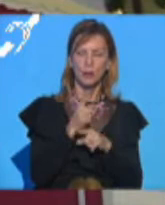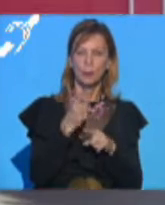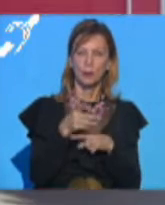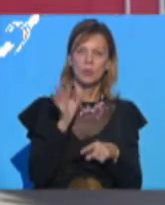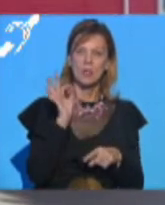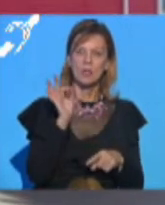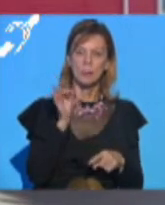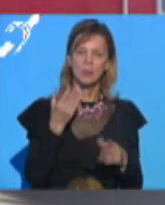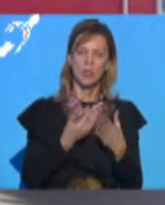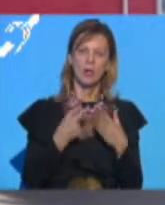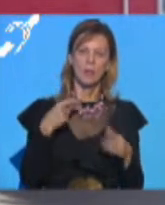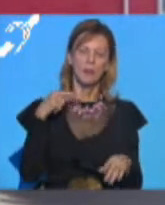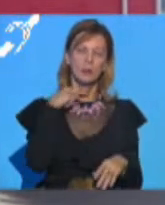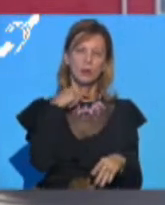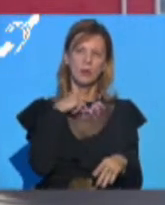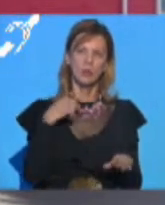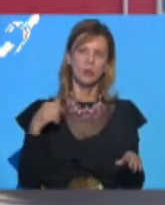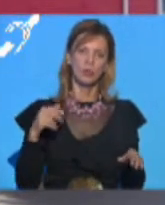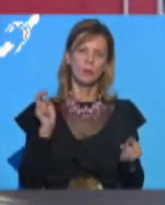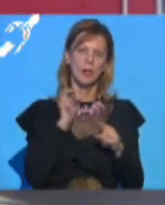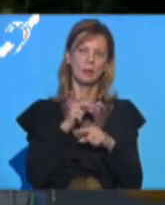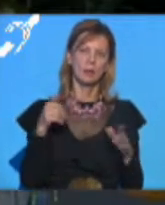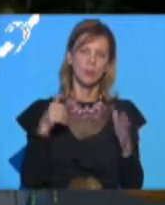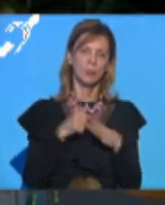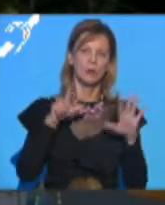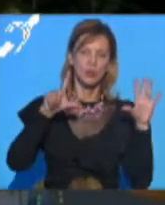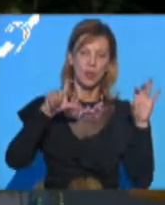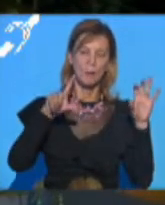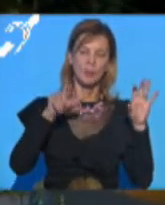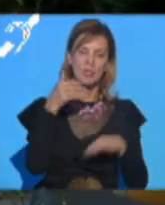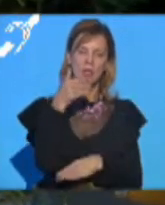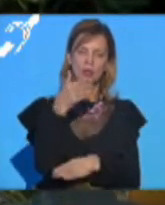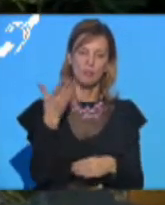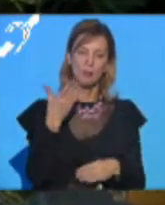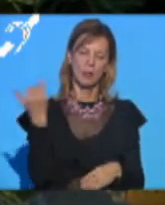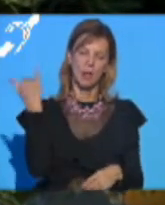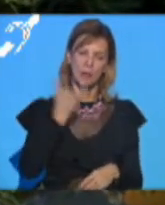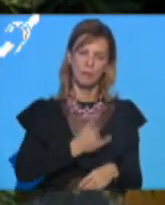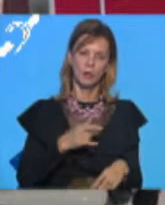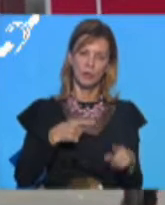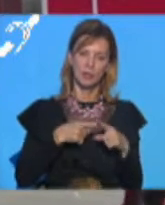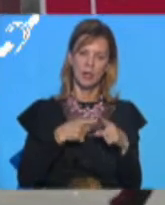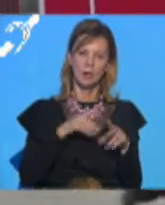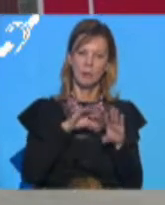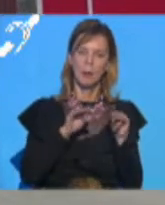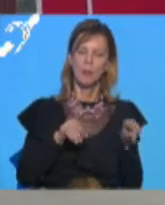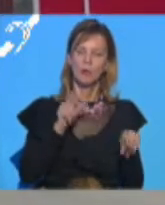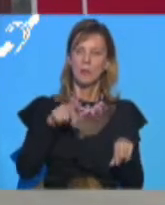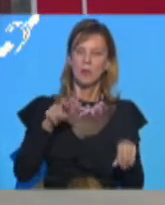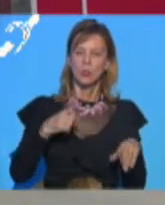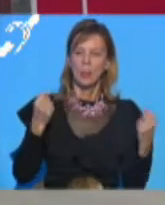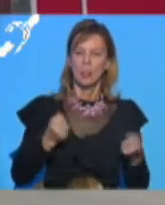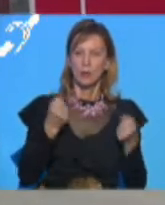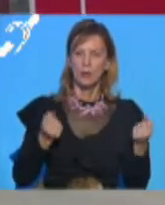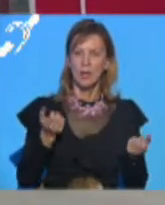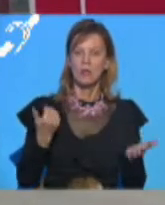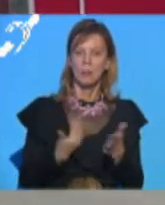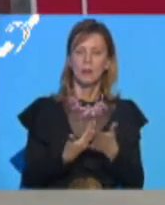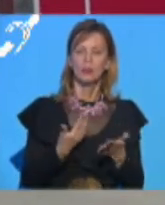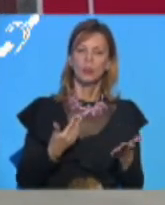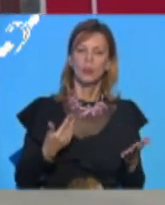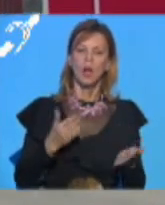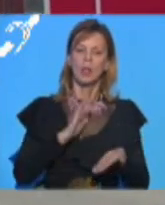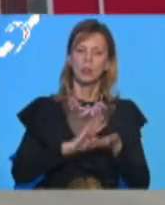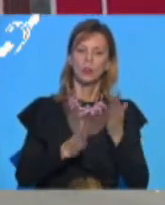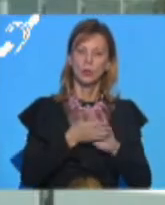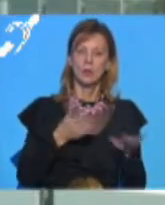specifice sezonului de la cei peste 70 de comercianți care vor fi prezenți la târg. Mai mulți muncitori lucrează de zor pentru ca totul să fie